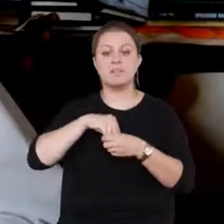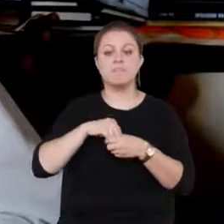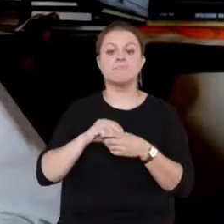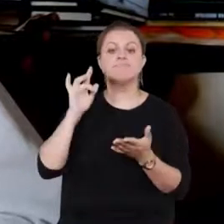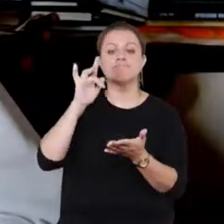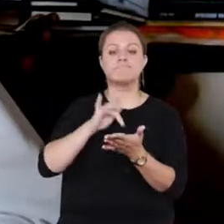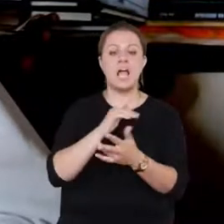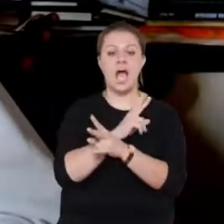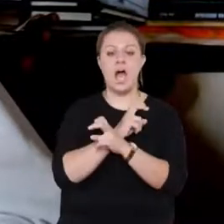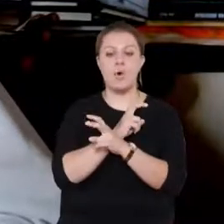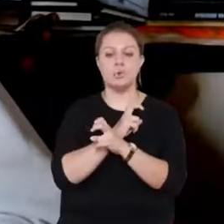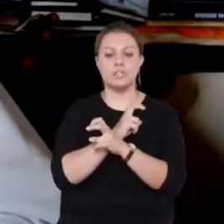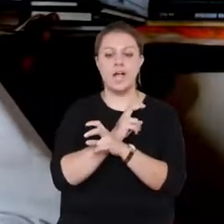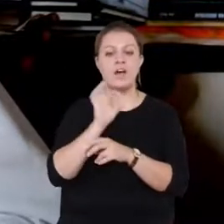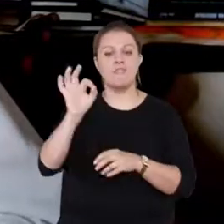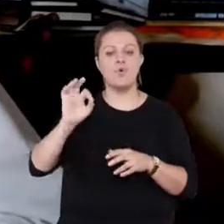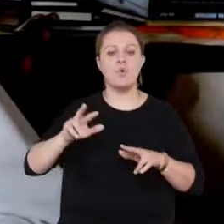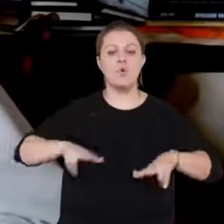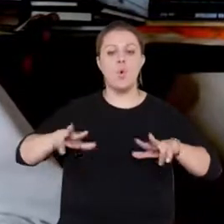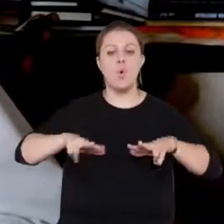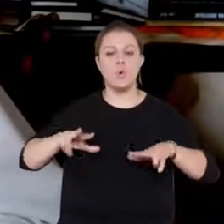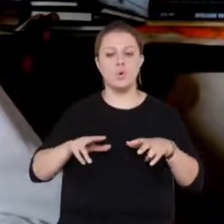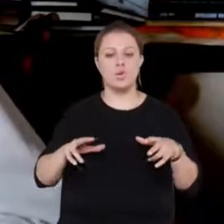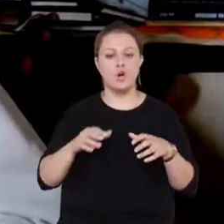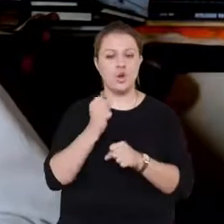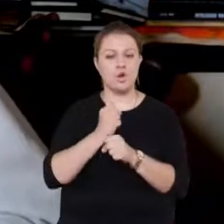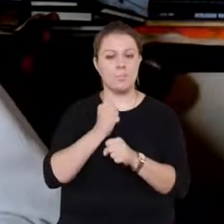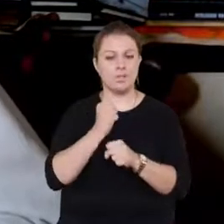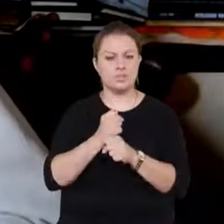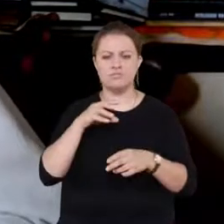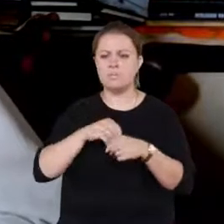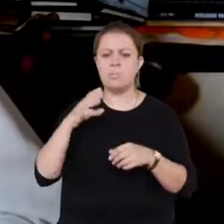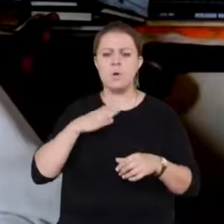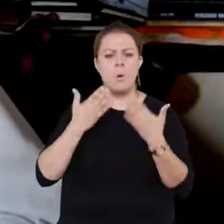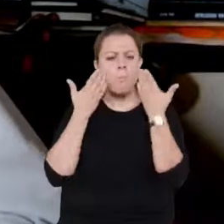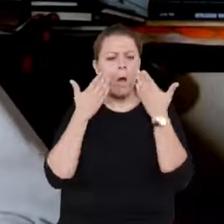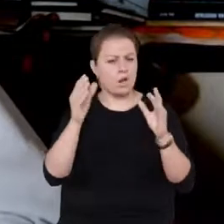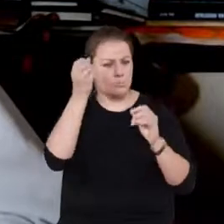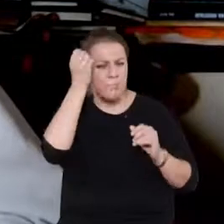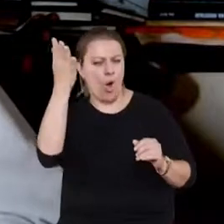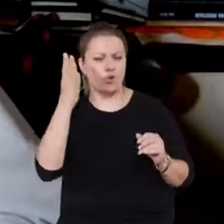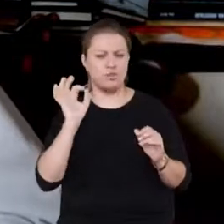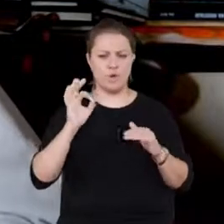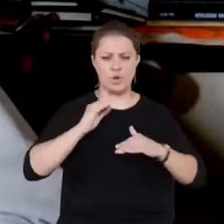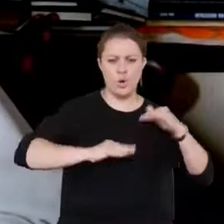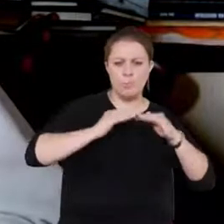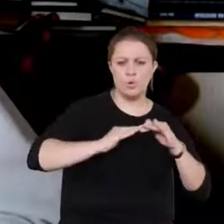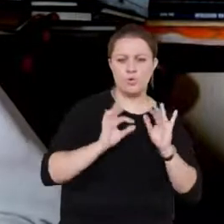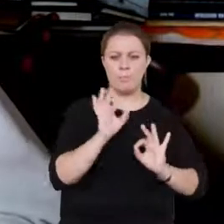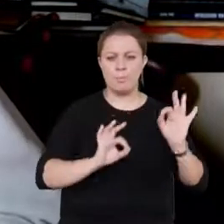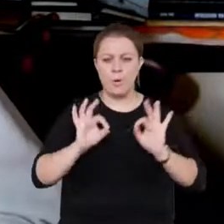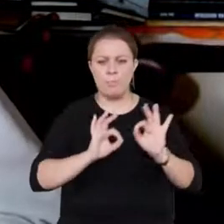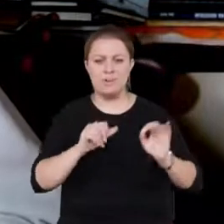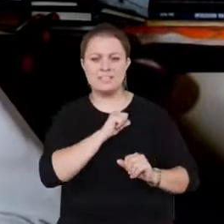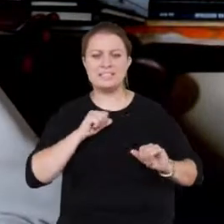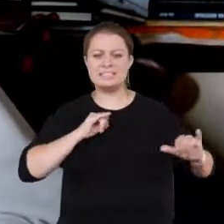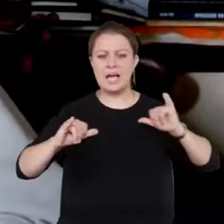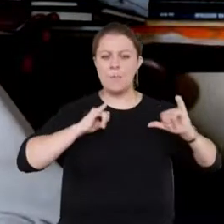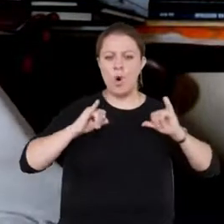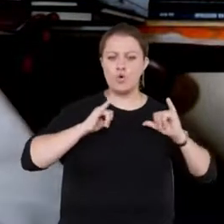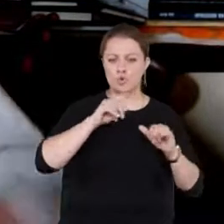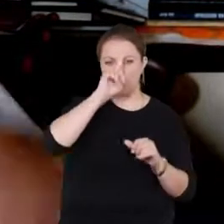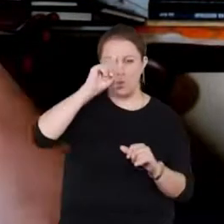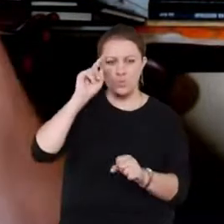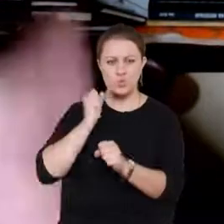Austrii ruchu robotniczego, który uważano za szalenie kreatywny, właśnie budujący samorządność robotniczą, kulturę robotniczą,